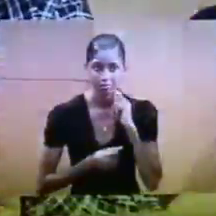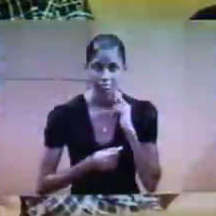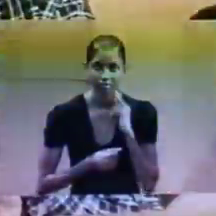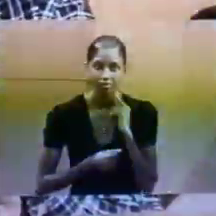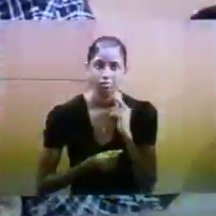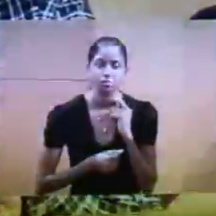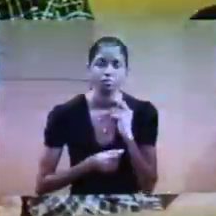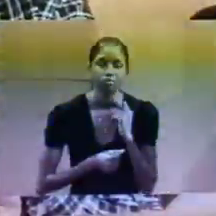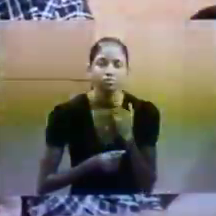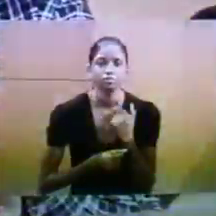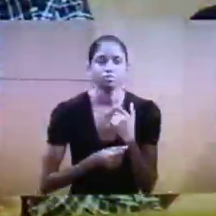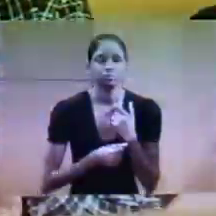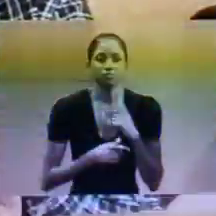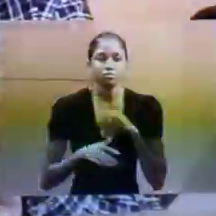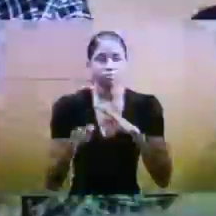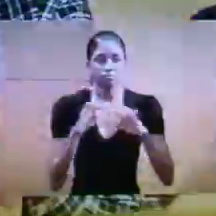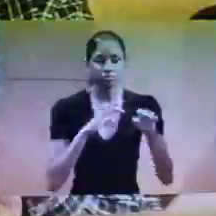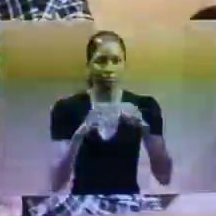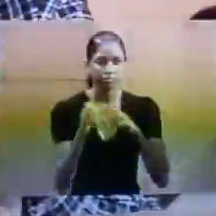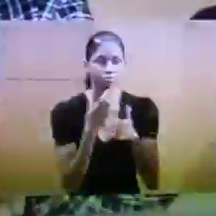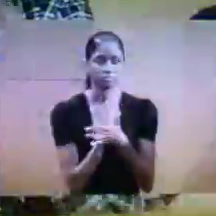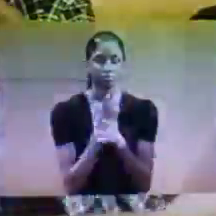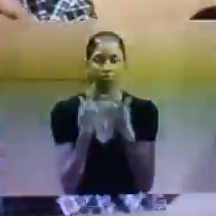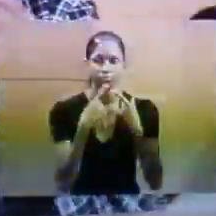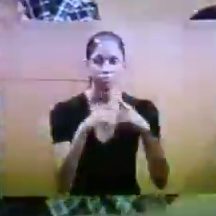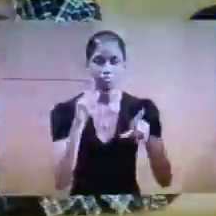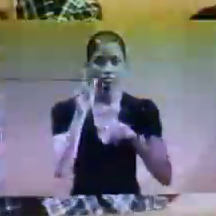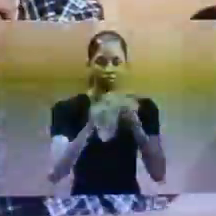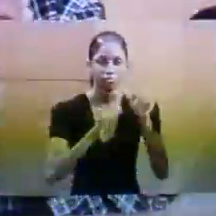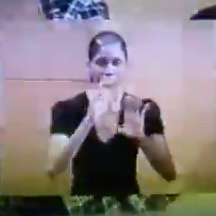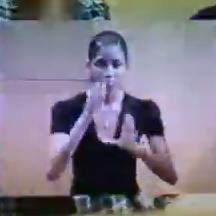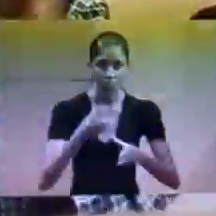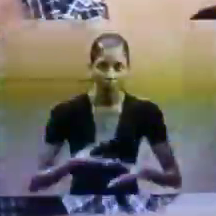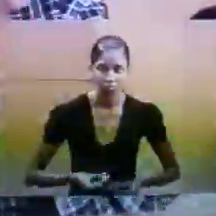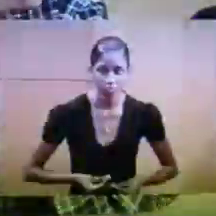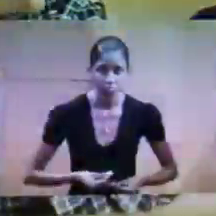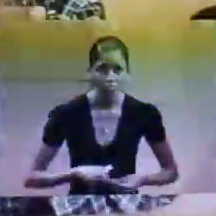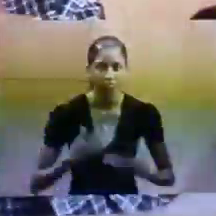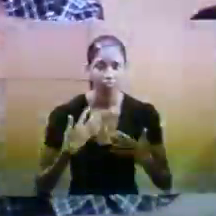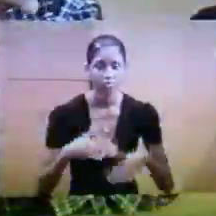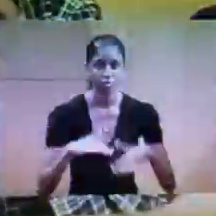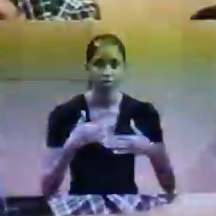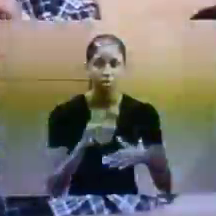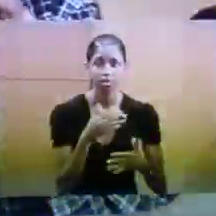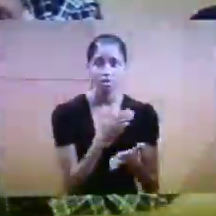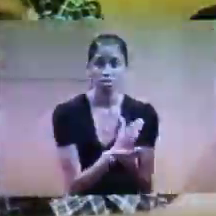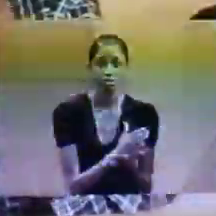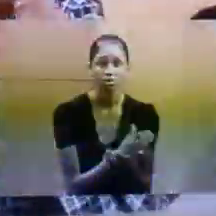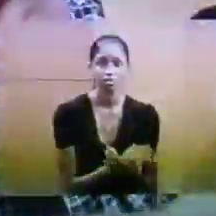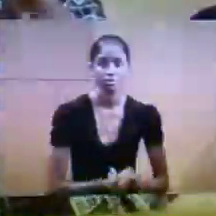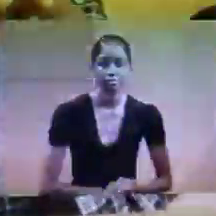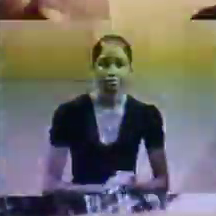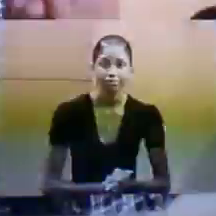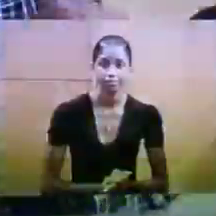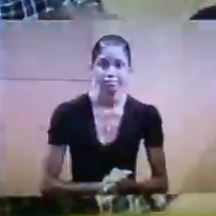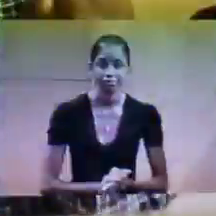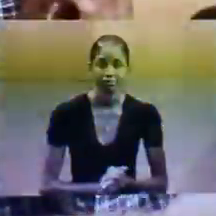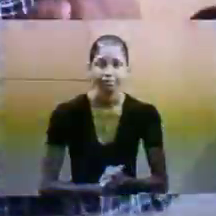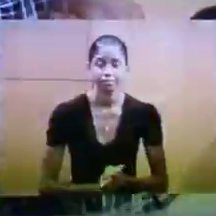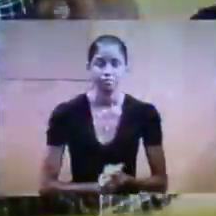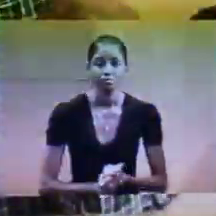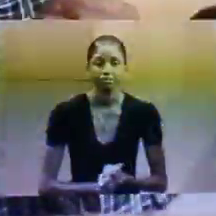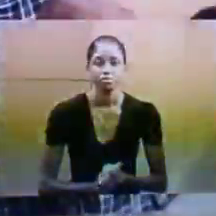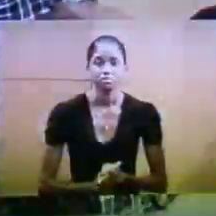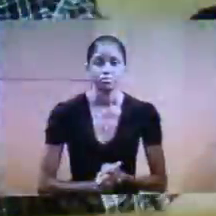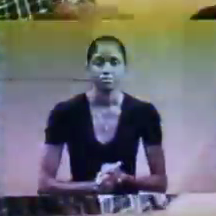la répartition entre les différents bénéficiaires est déjà prédéterminée. La seule que la région